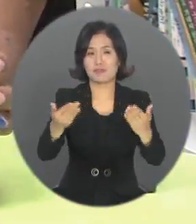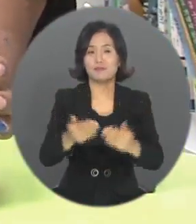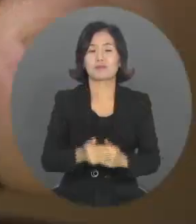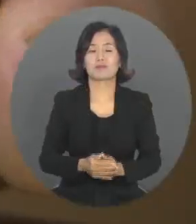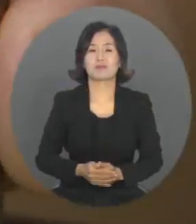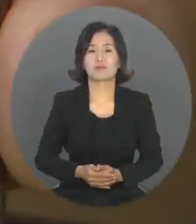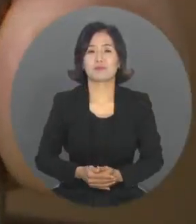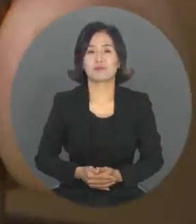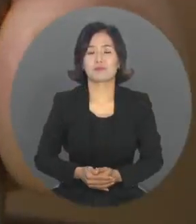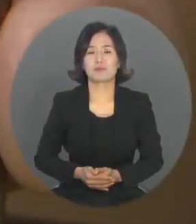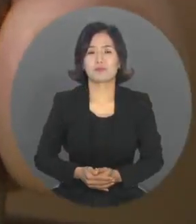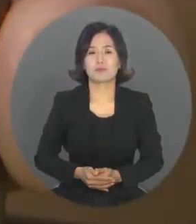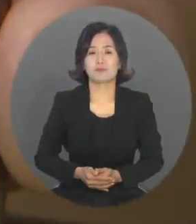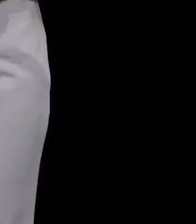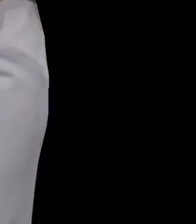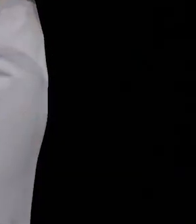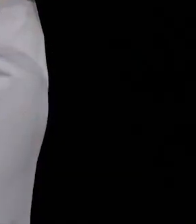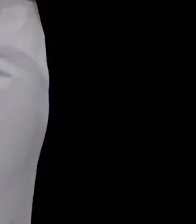MBC 뉴스 천홍입니다.